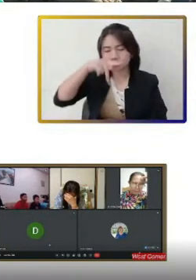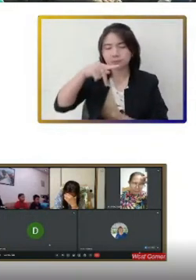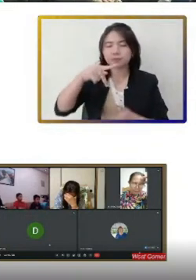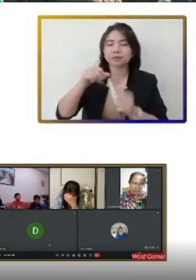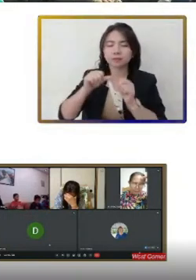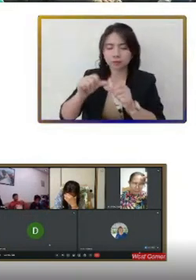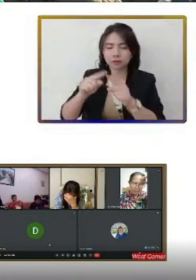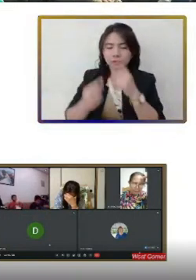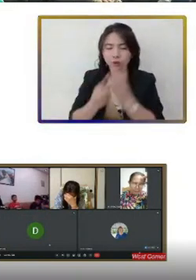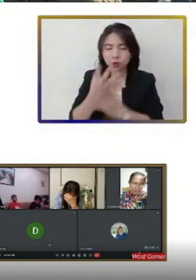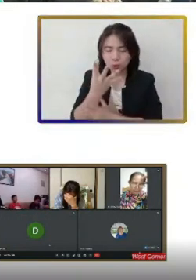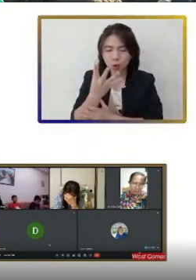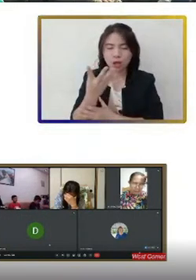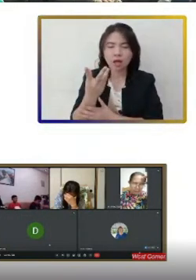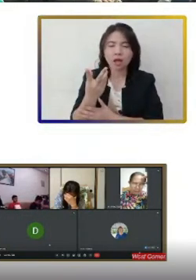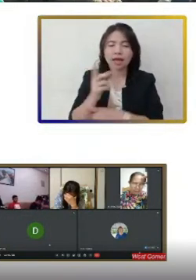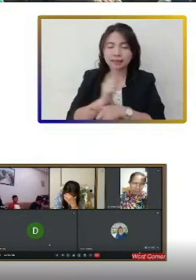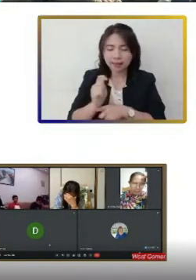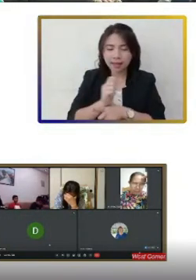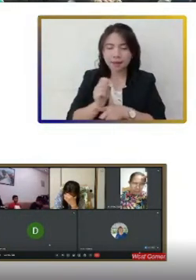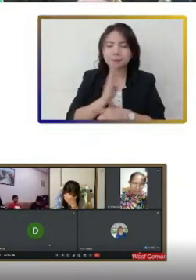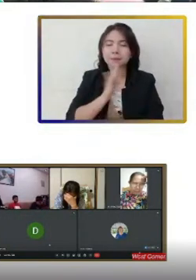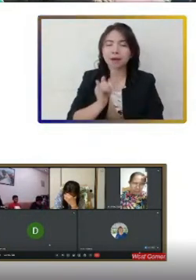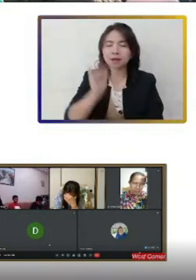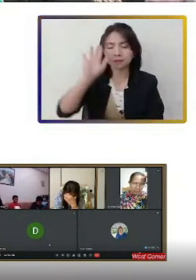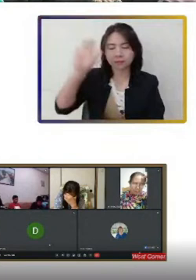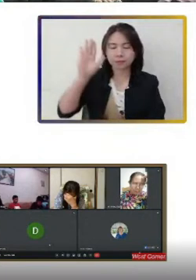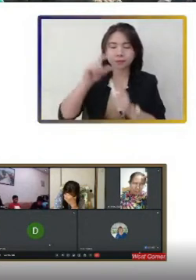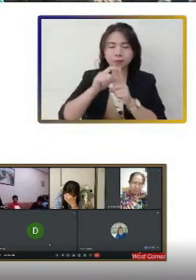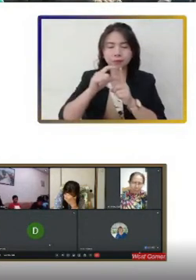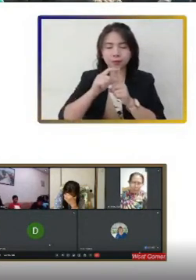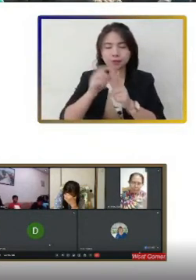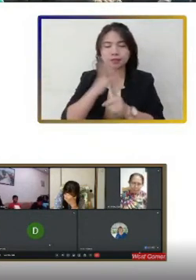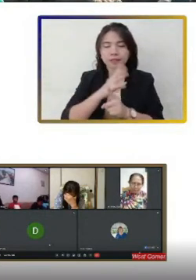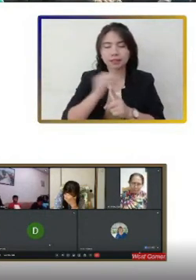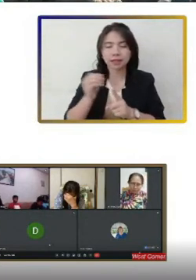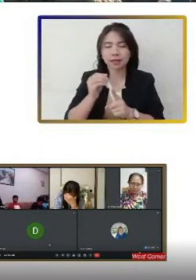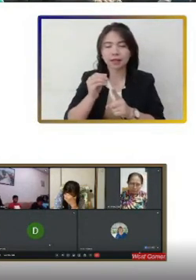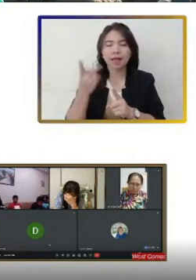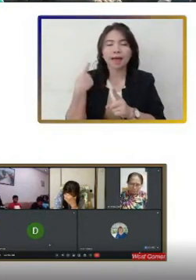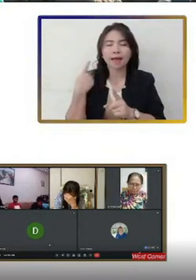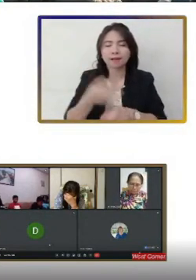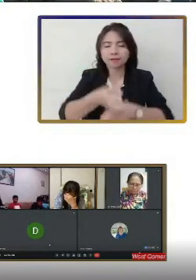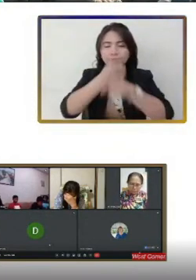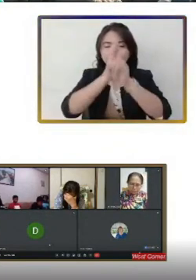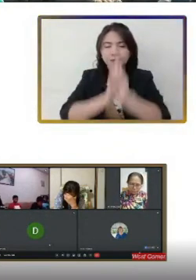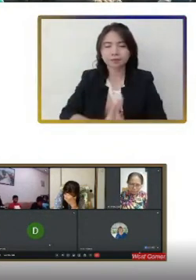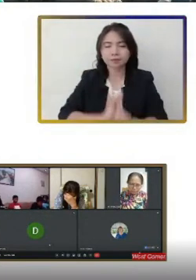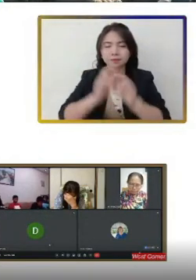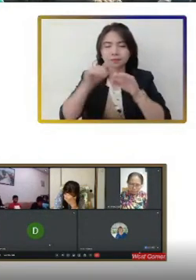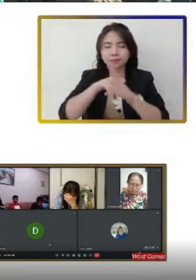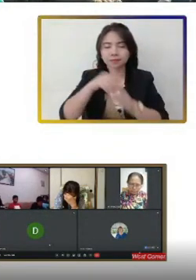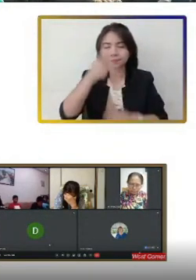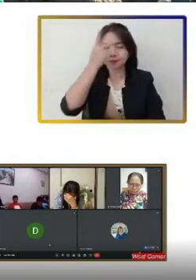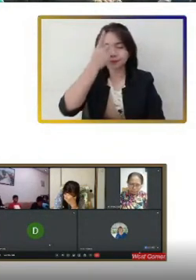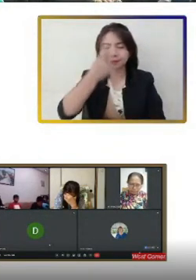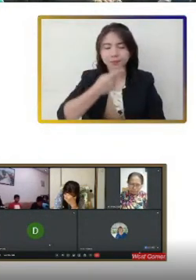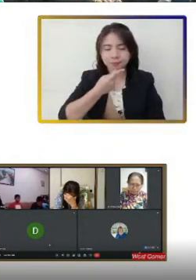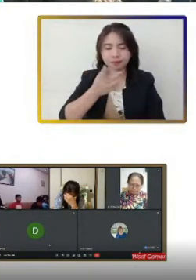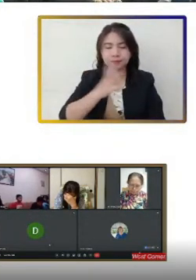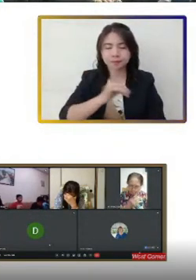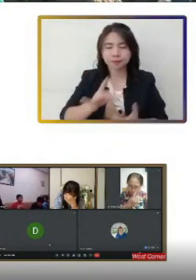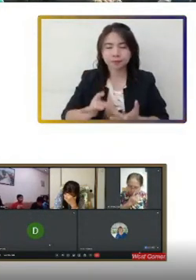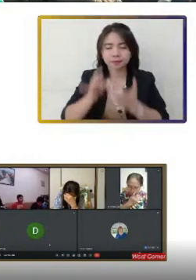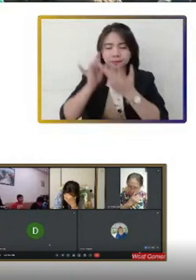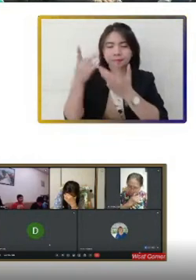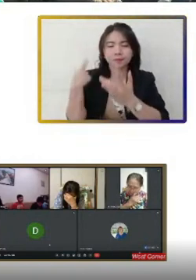palakihin mo na hubog ng inyong salita at may pagkatakot po sa kanilang mga magulang at higit sa lahat sa